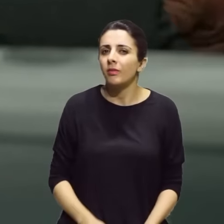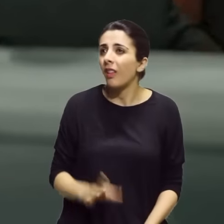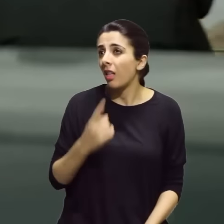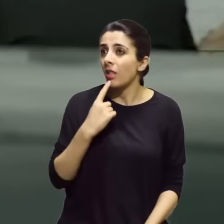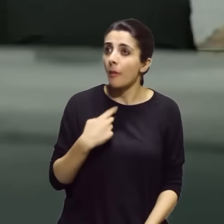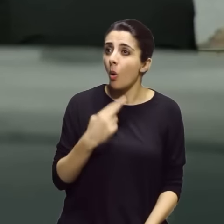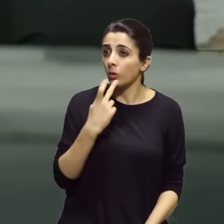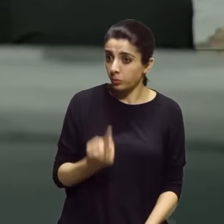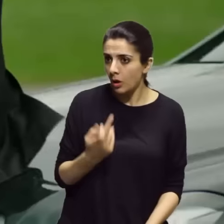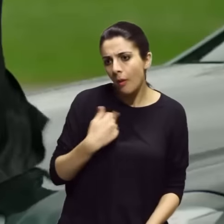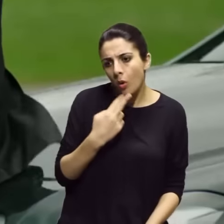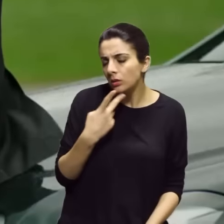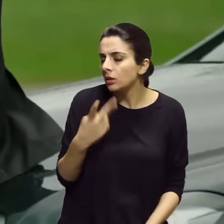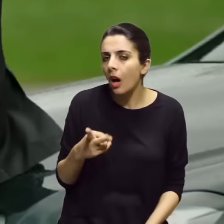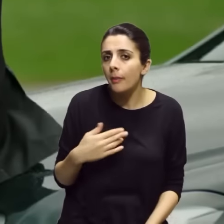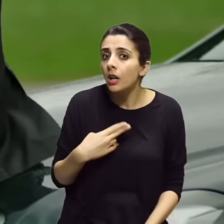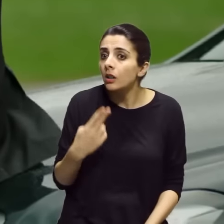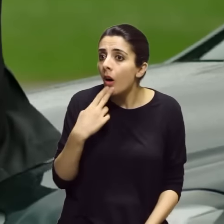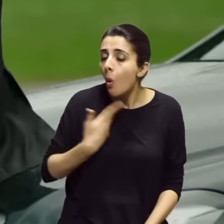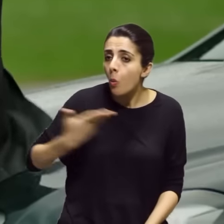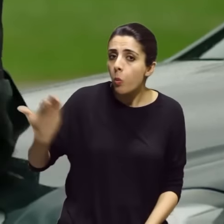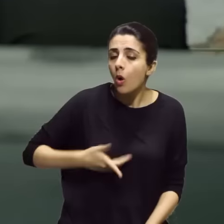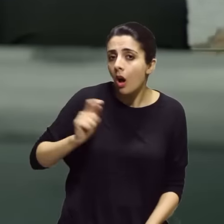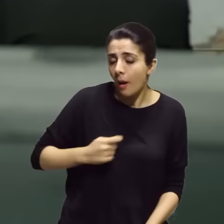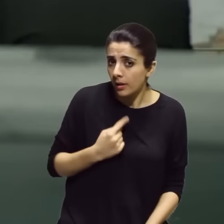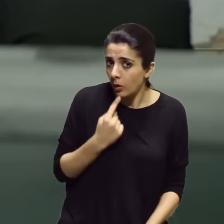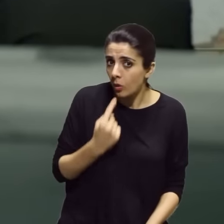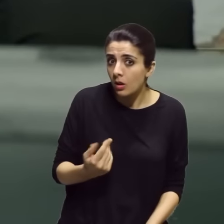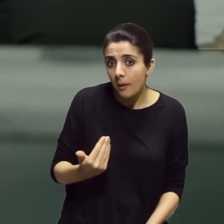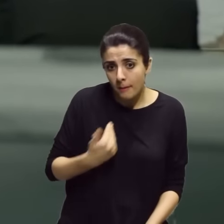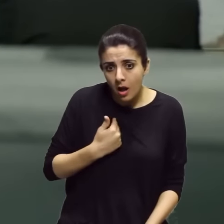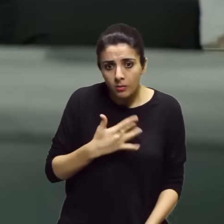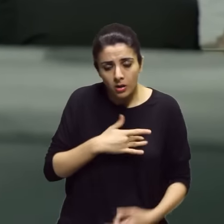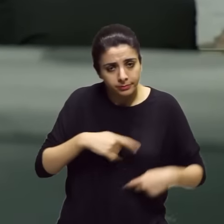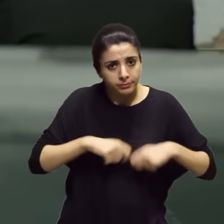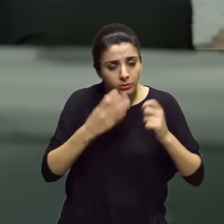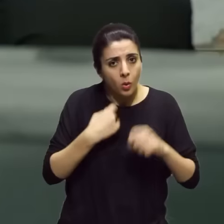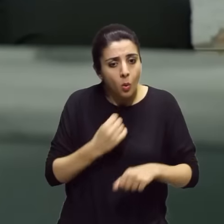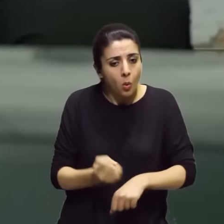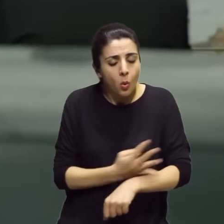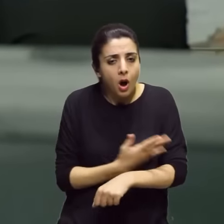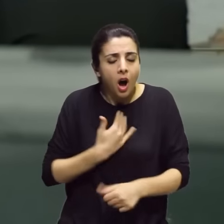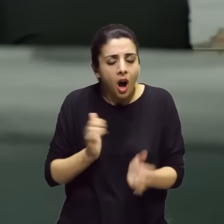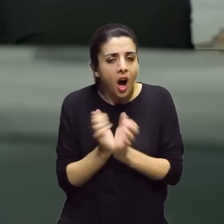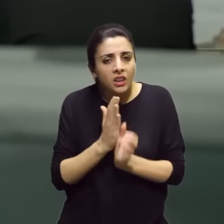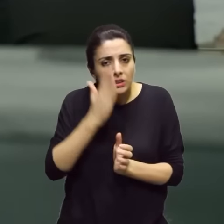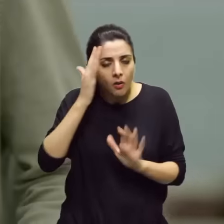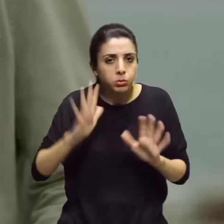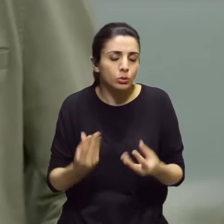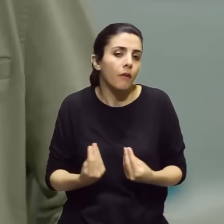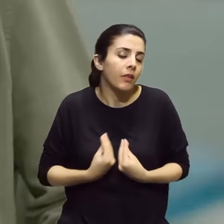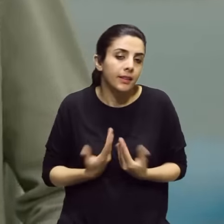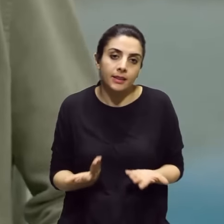Ne demek nasıl konuş? Konuşurum baba konuşurum. O kız bana kazık attı diyorum. Benim de bir gururum var. Aile şerefimizi iki paralık